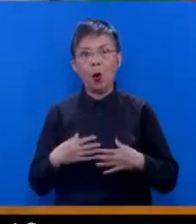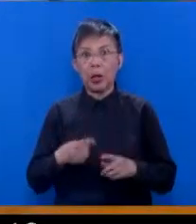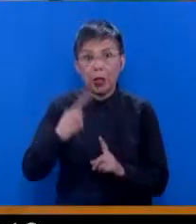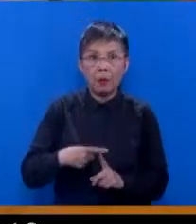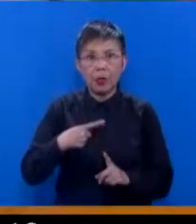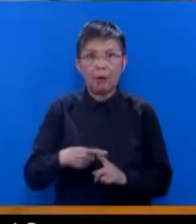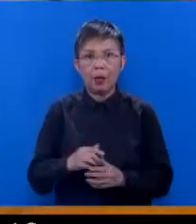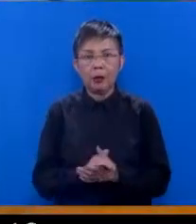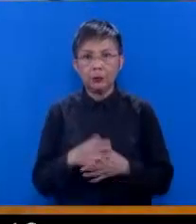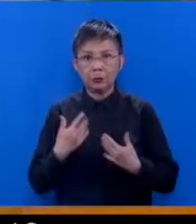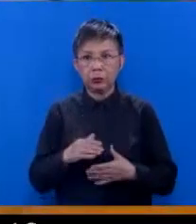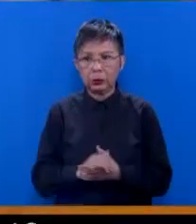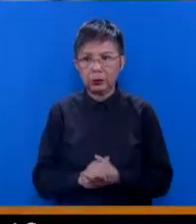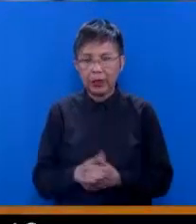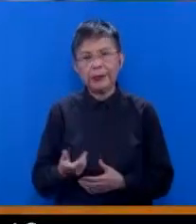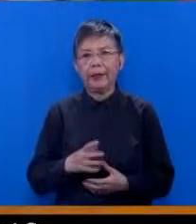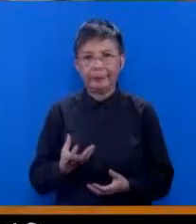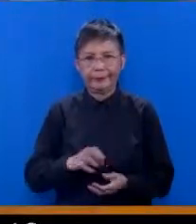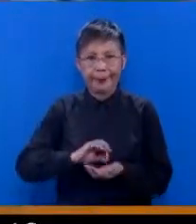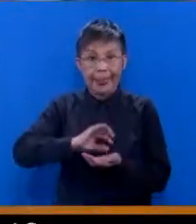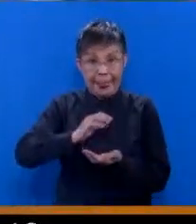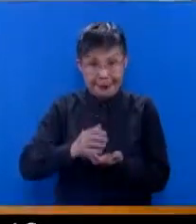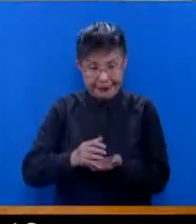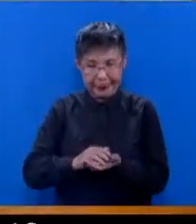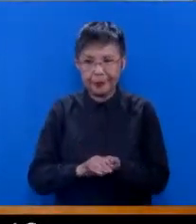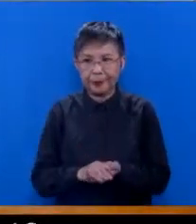nasi. Kita pakai nasi ya.